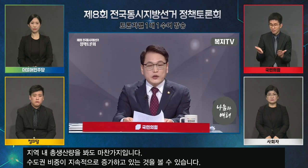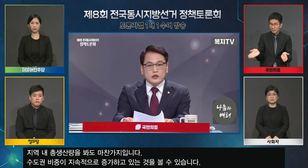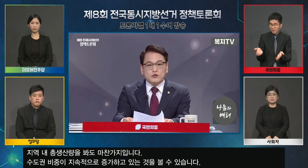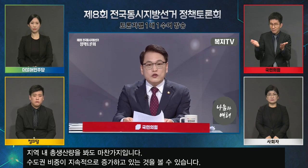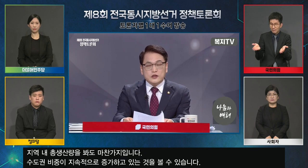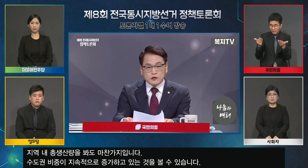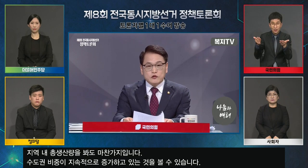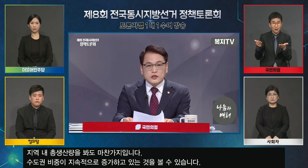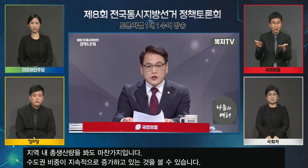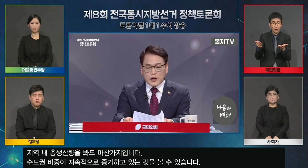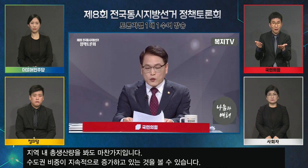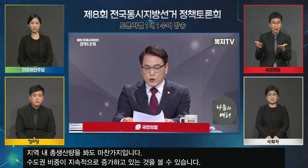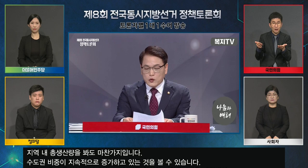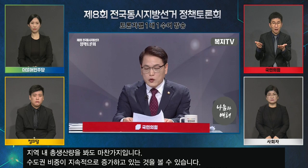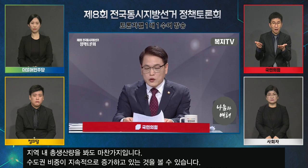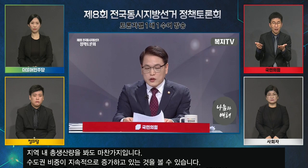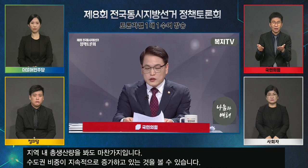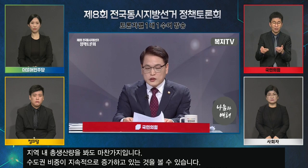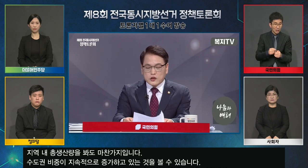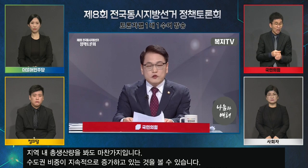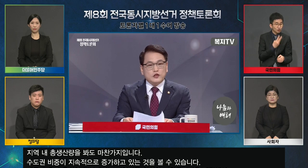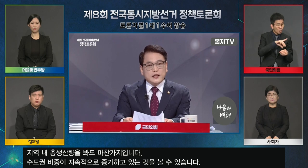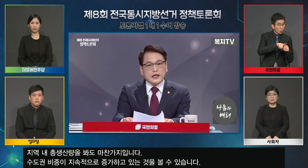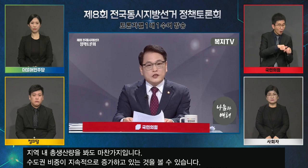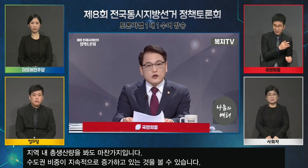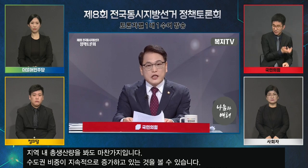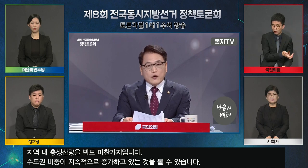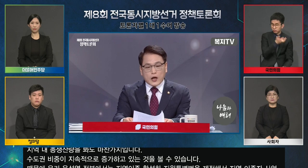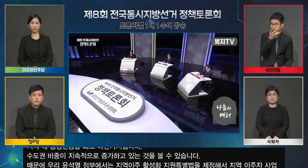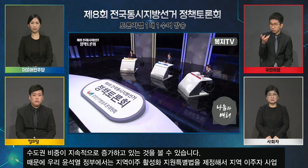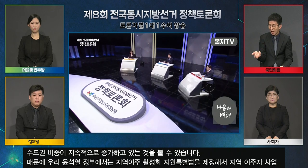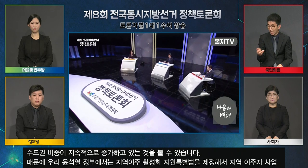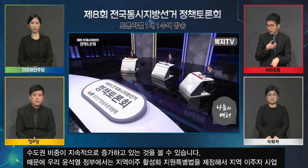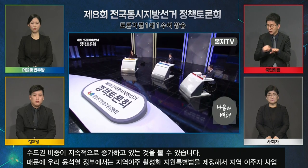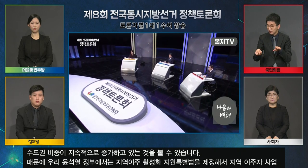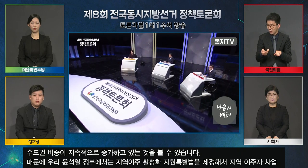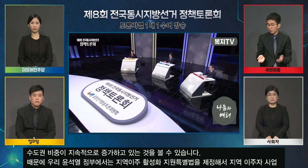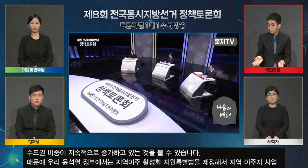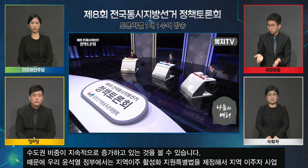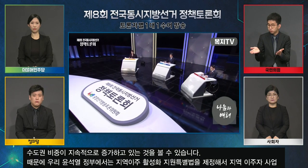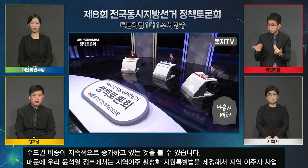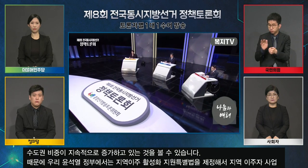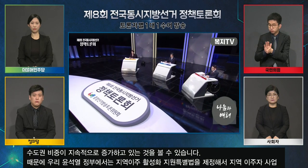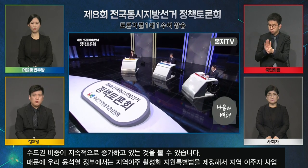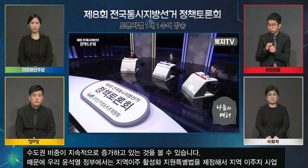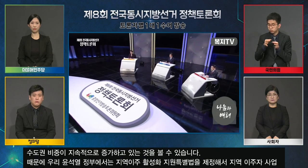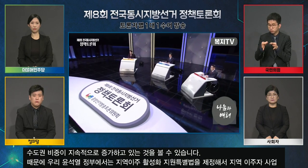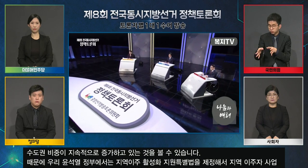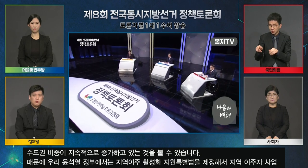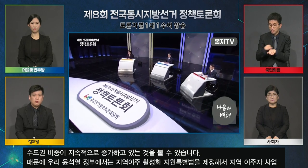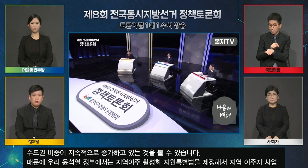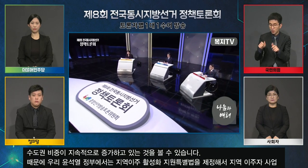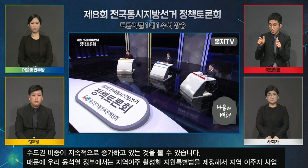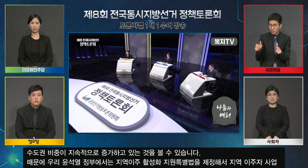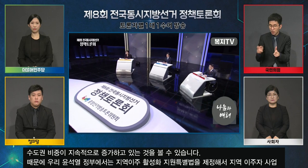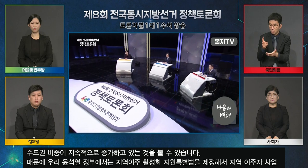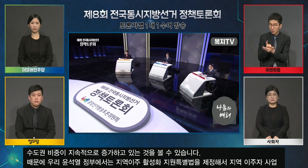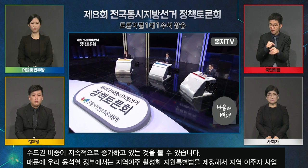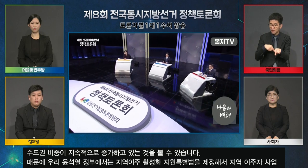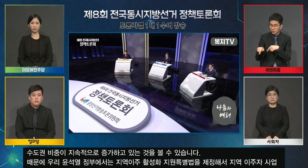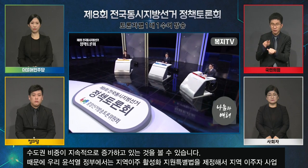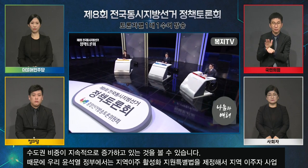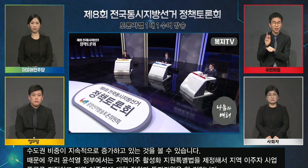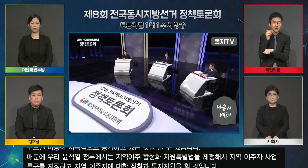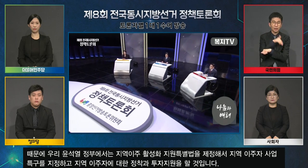사업기위 특구를 지정하고 지역이주자에 대한 정착과 투자 지원을 할 것입니다. 아까 우리 민주당에서